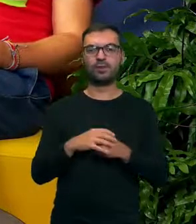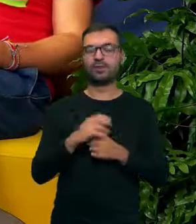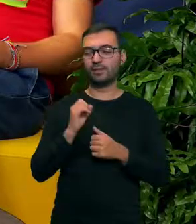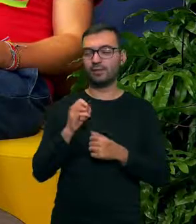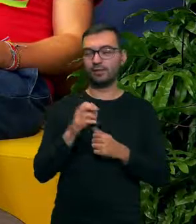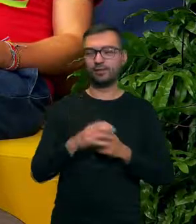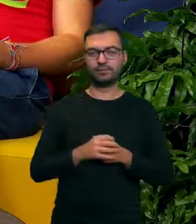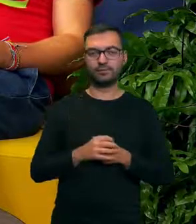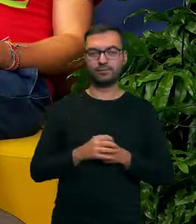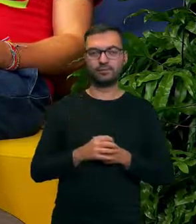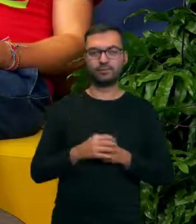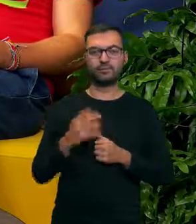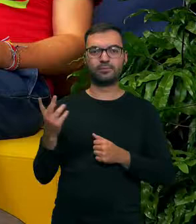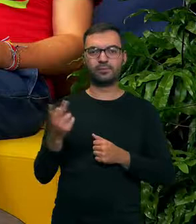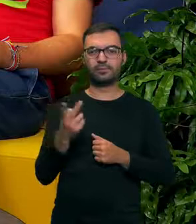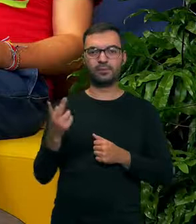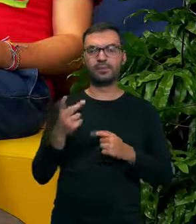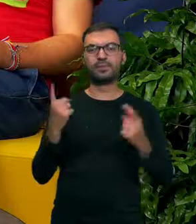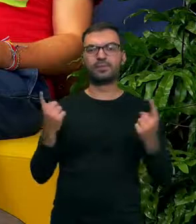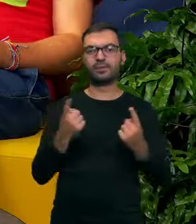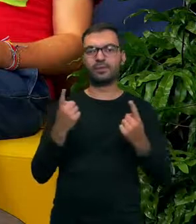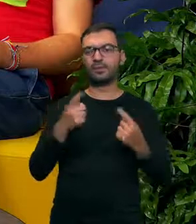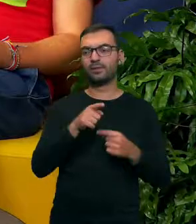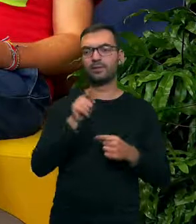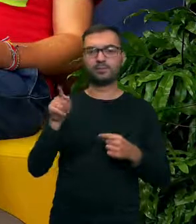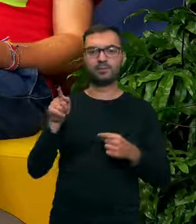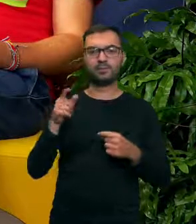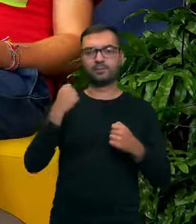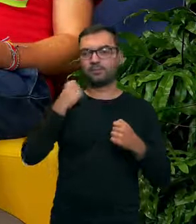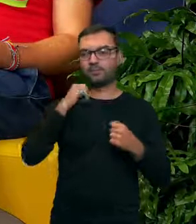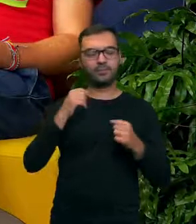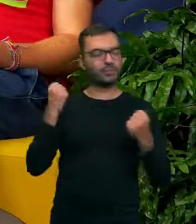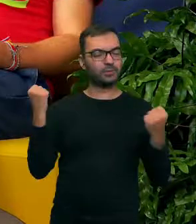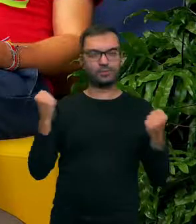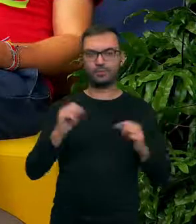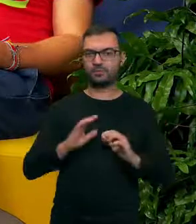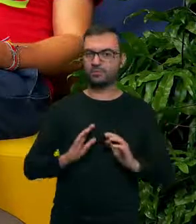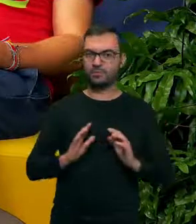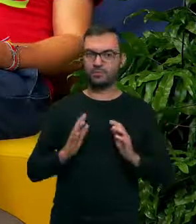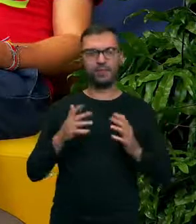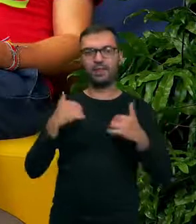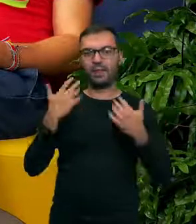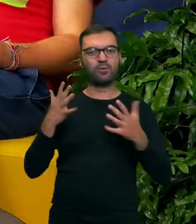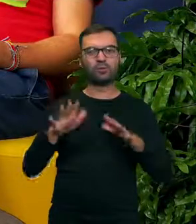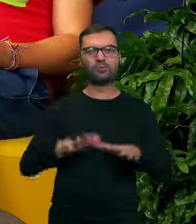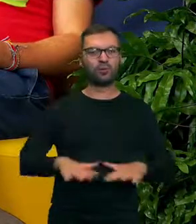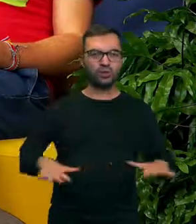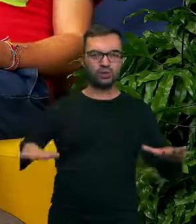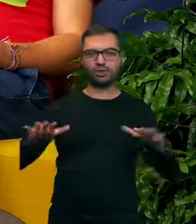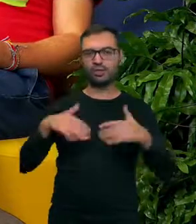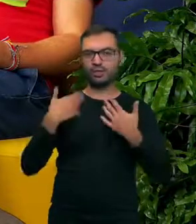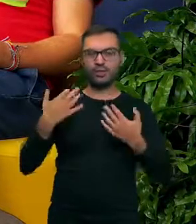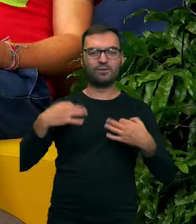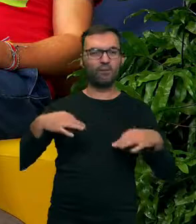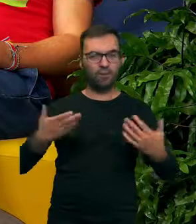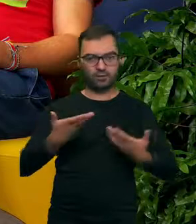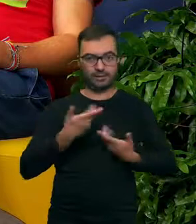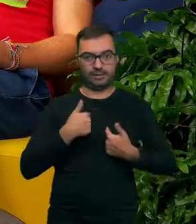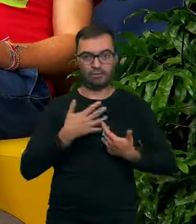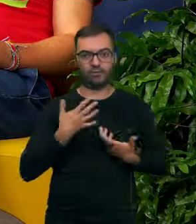ale w obydwu przypadkach to są ludzie, którzy naprawdę zostawiają olbrzymią przestrzeń dla partnera. I to jest,